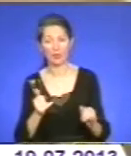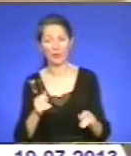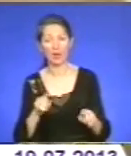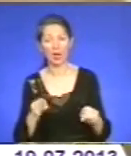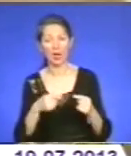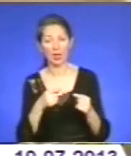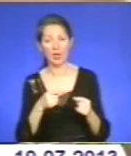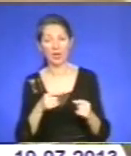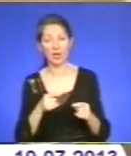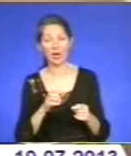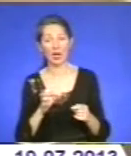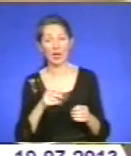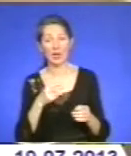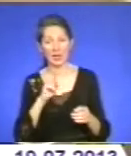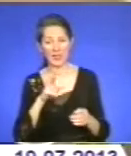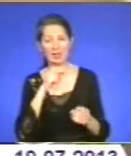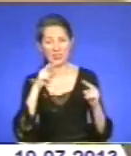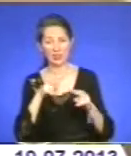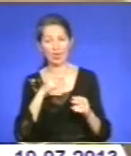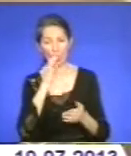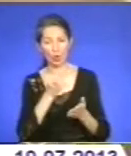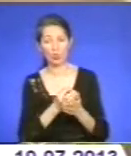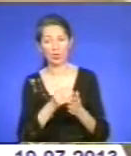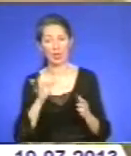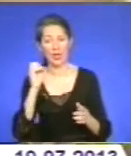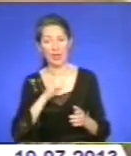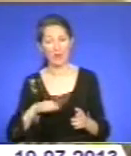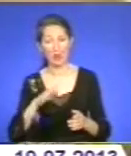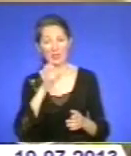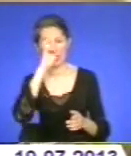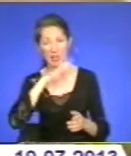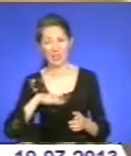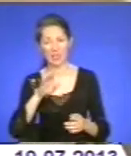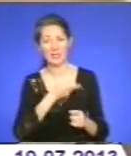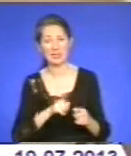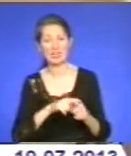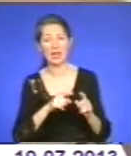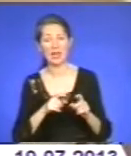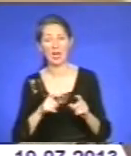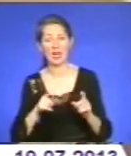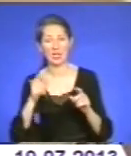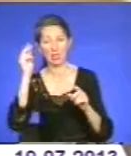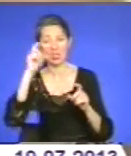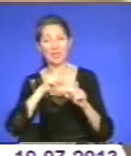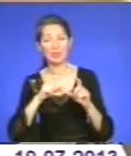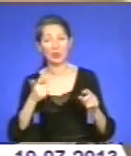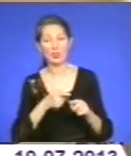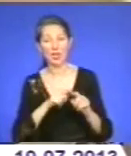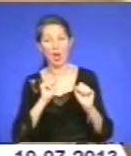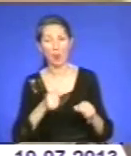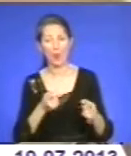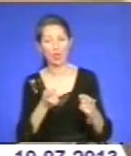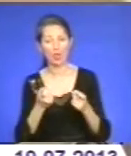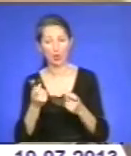як ми свідчить досвід європейських країн, це якраз тут. Та інституція, які можуть залучити ті ж кредитні